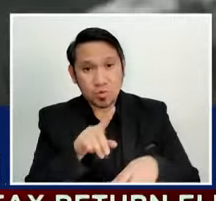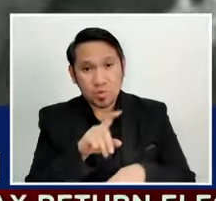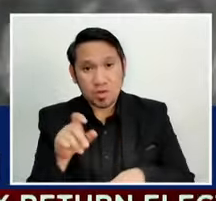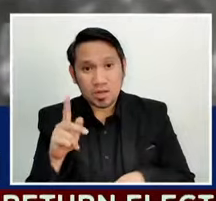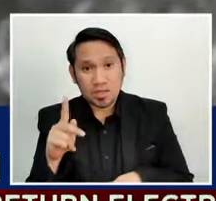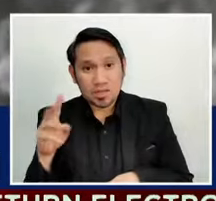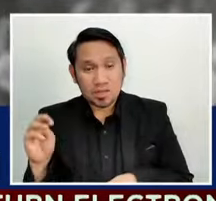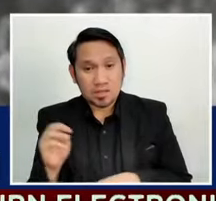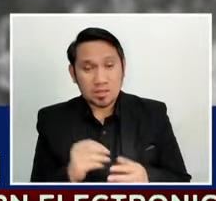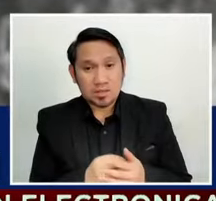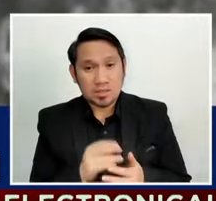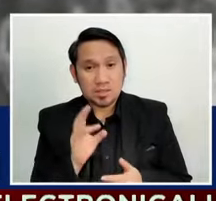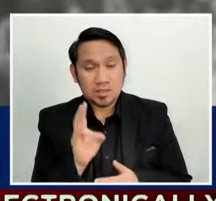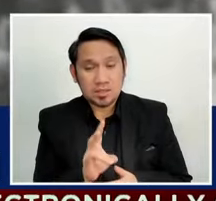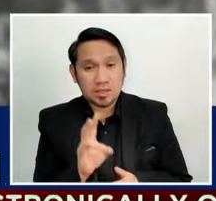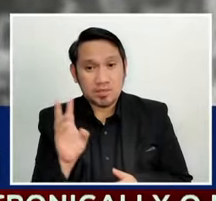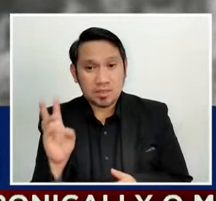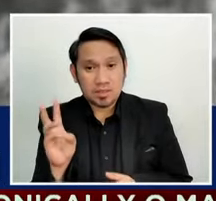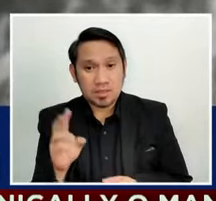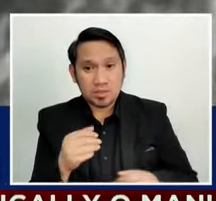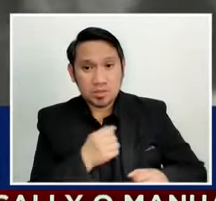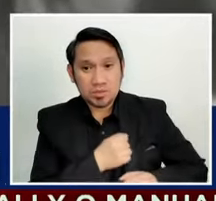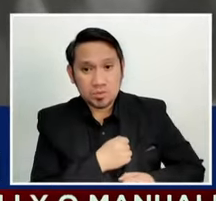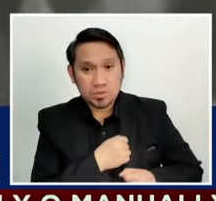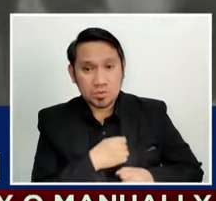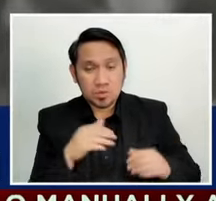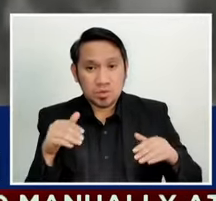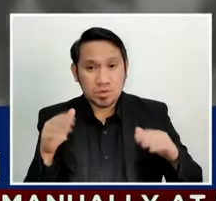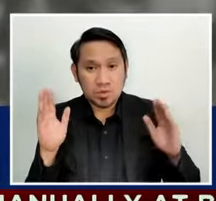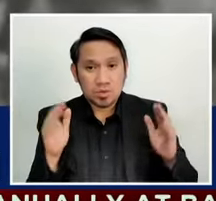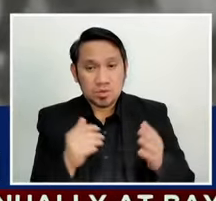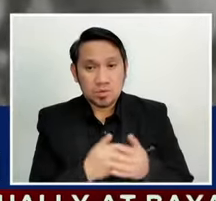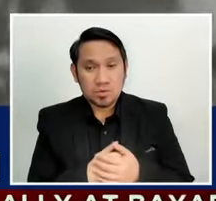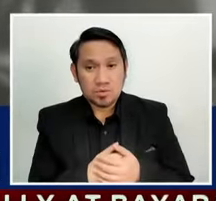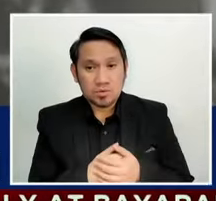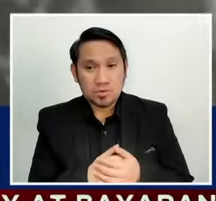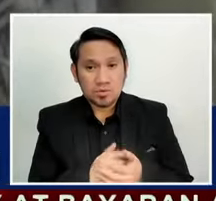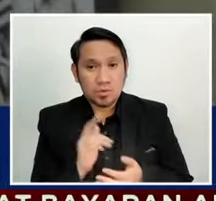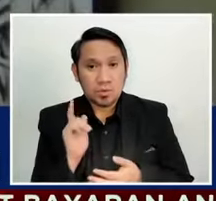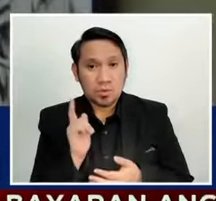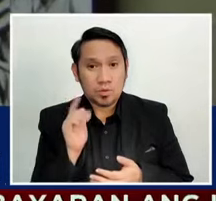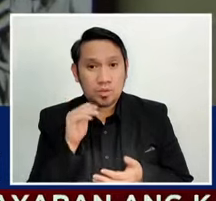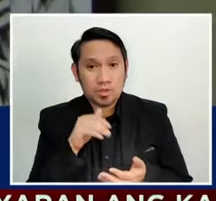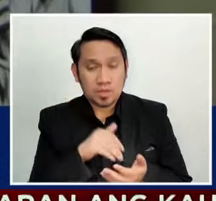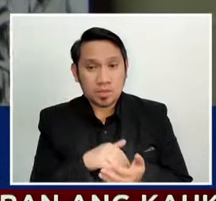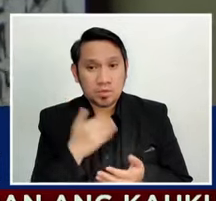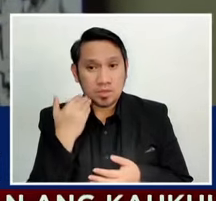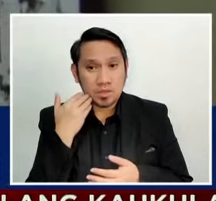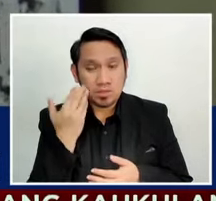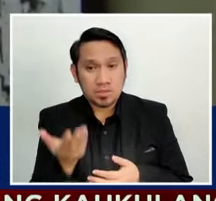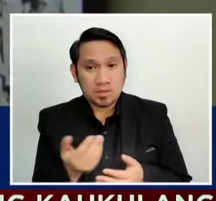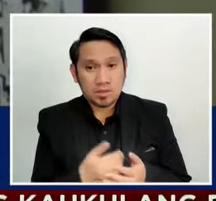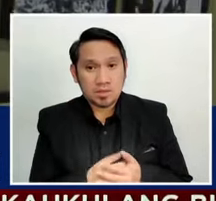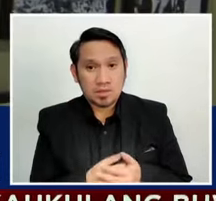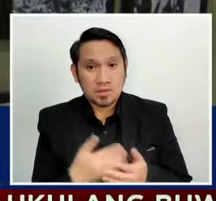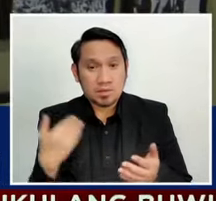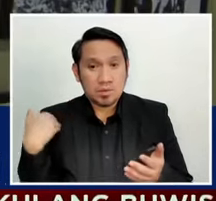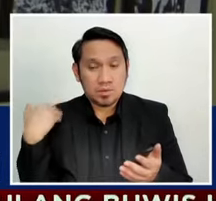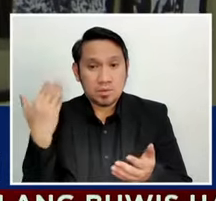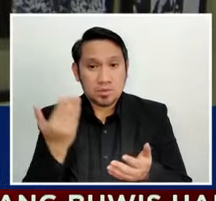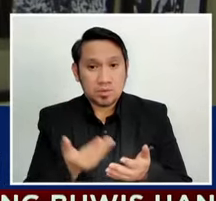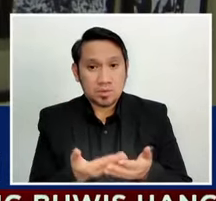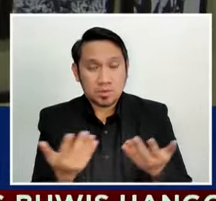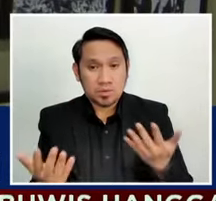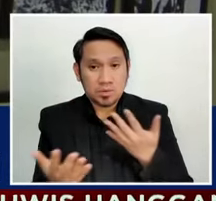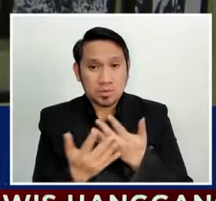mahigit 76,000 sundalong sumuko. Tinatayang nasa 20,000 sa mga ito ang namatay bago makarating sa pagkukulungan